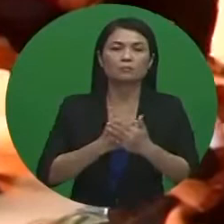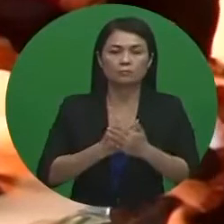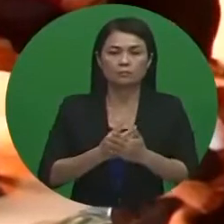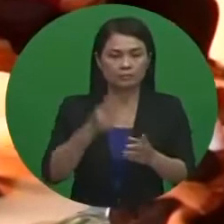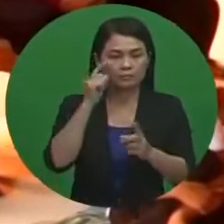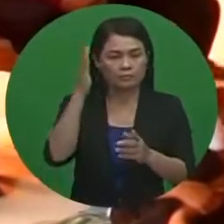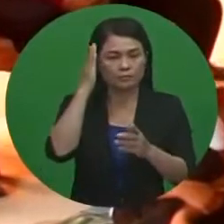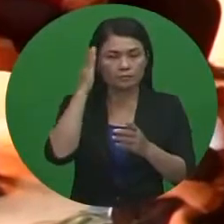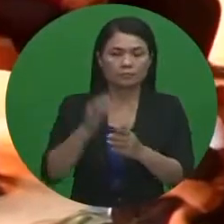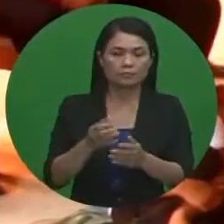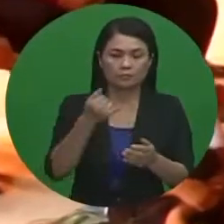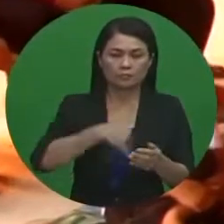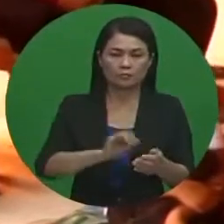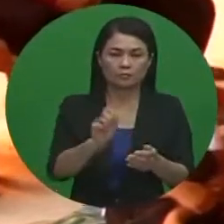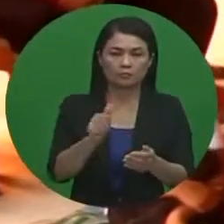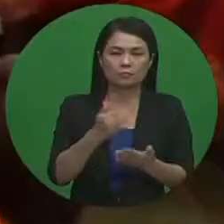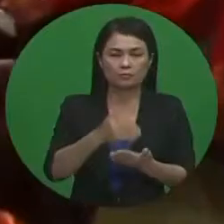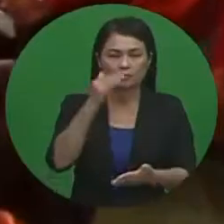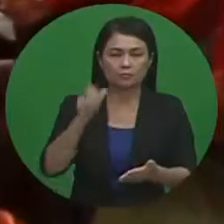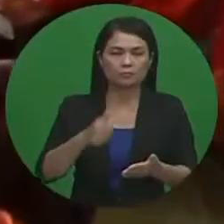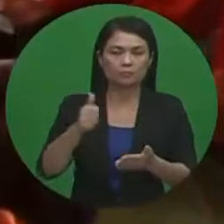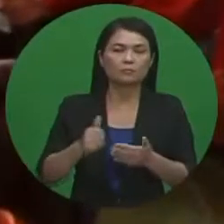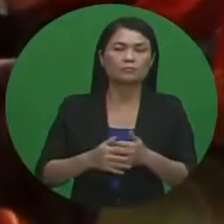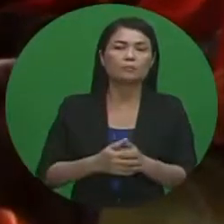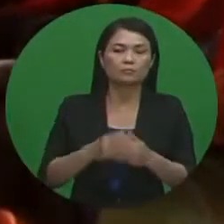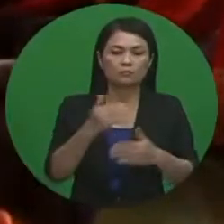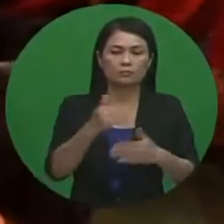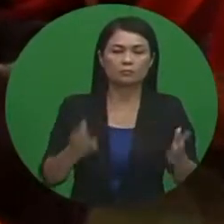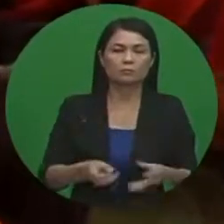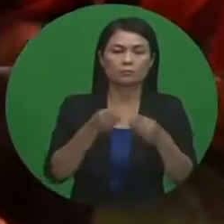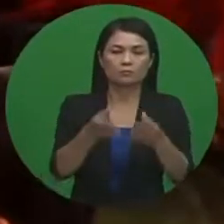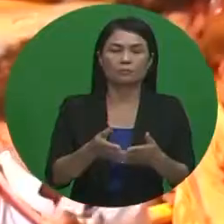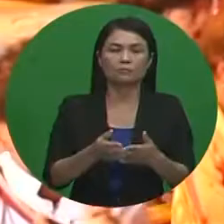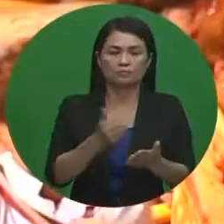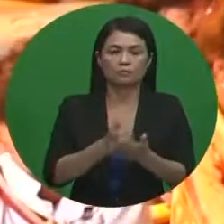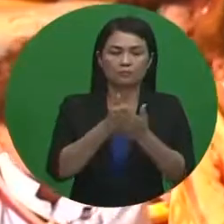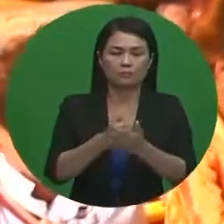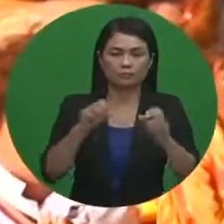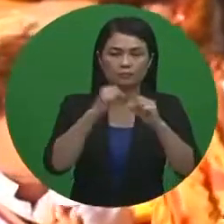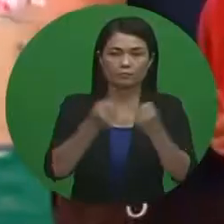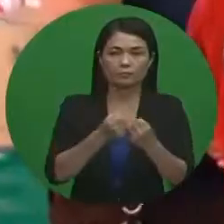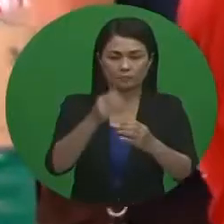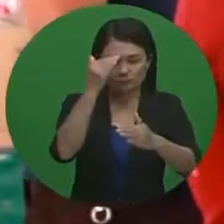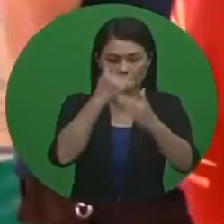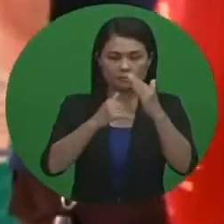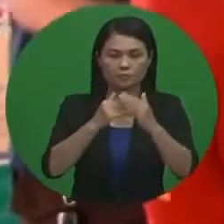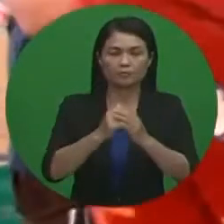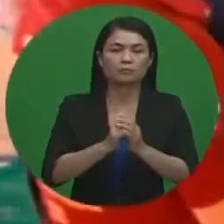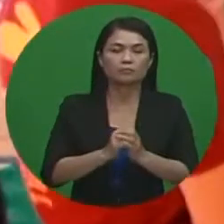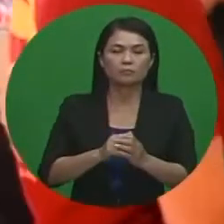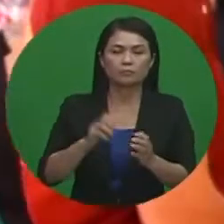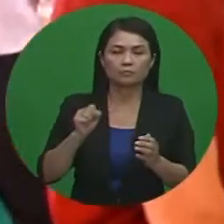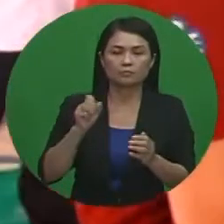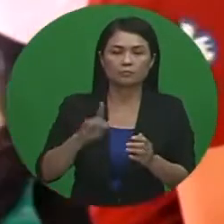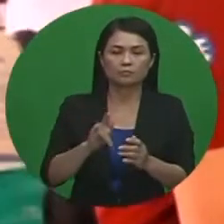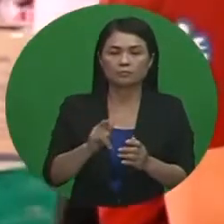ពោះចំណេះដឹងខ្លះជាកូនល្អសិស្សល្អនៅពេលខាងមុខអំណោយដែលបាននាំយកទៅឧបត្ថម្ភអង្គការមលុបតប៉ាងមានដូចជា